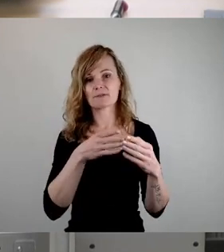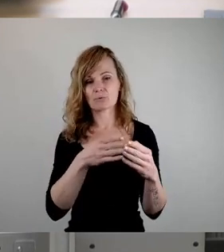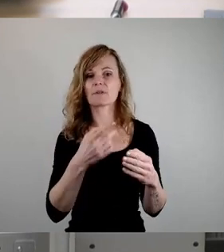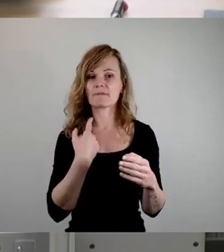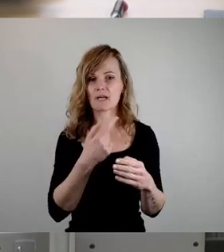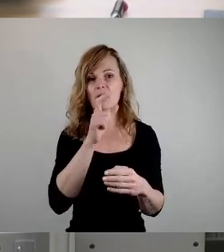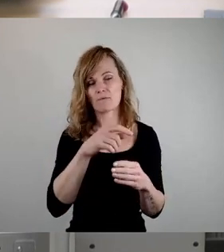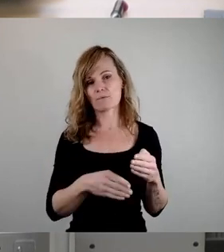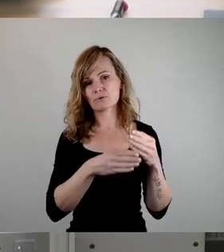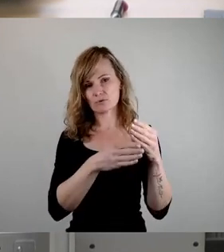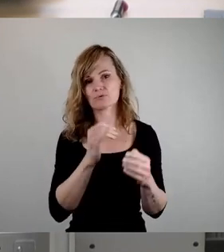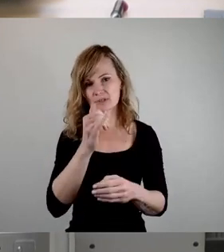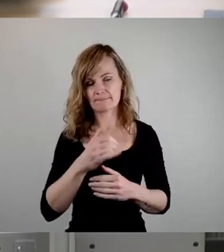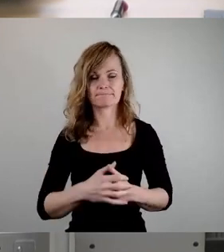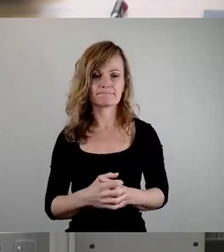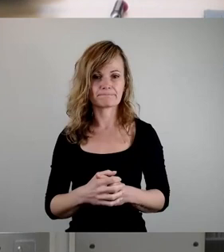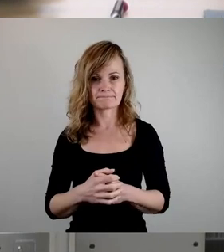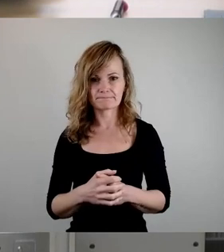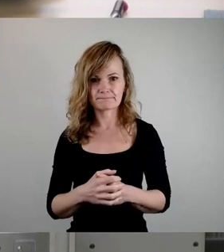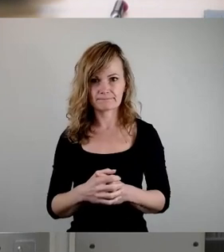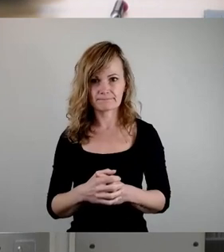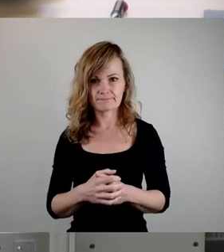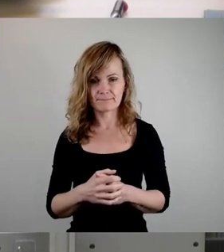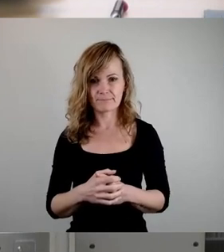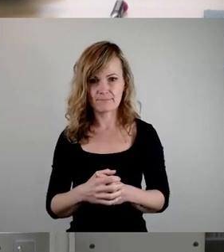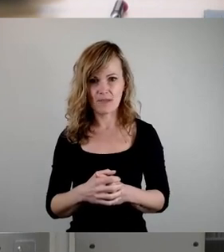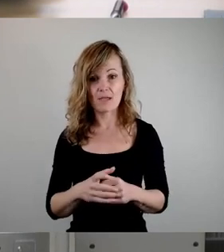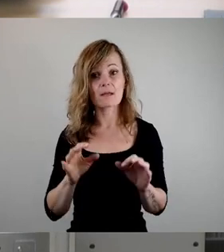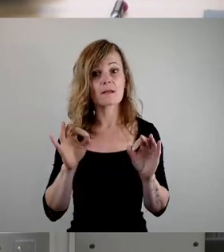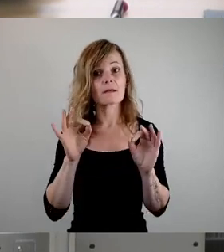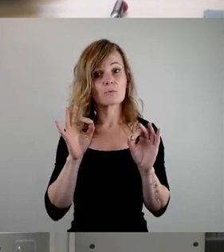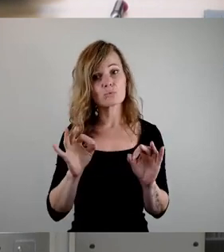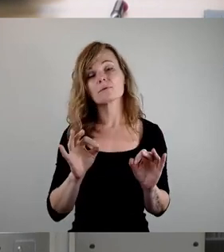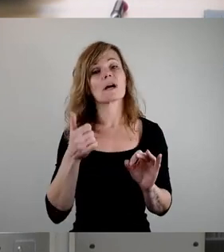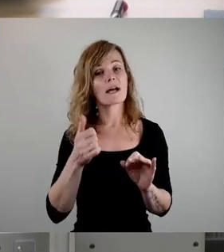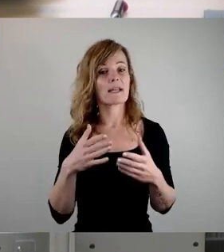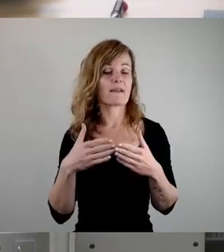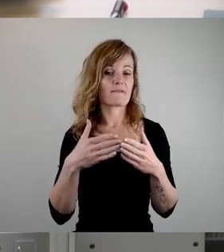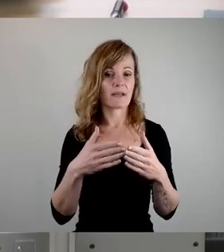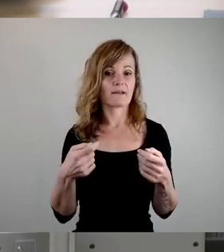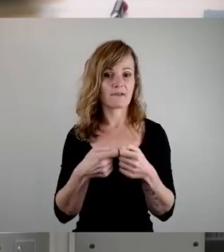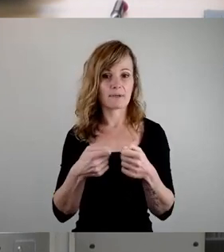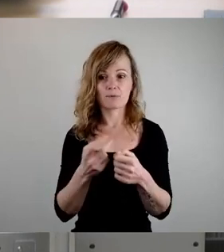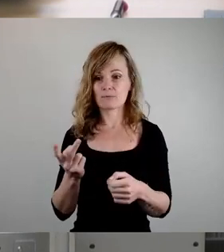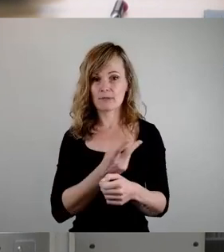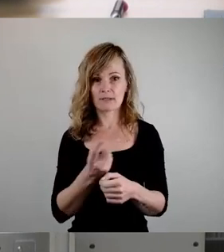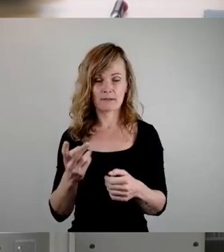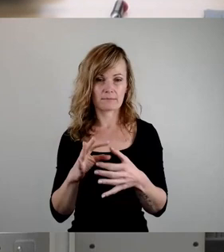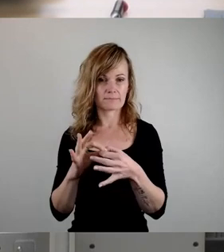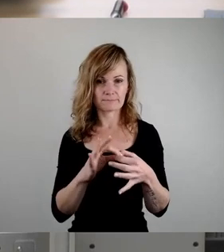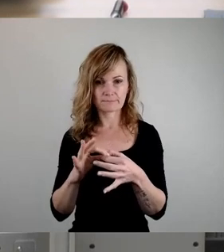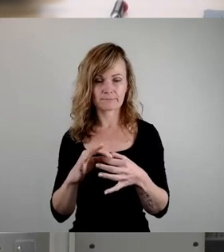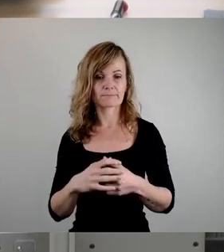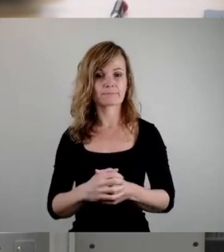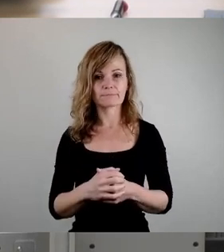es sinnvoll, wenn eine Fährverbindung diese beiden Ufer verknüpft, und wir halten es auch sinnvoll, wenn